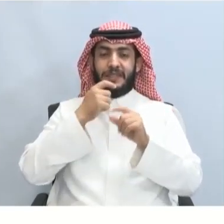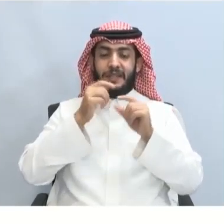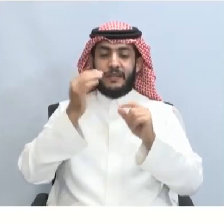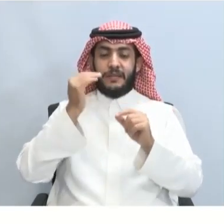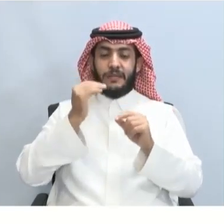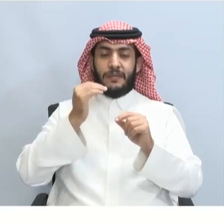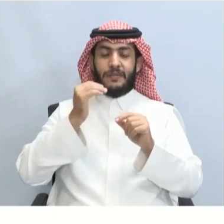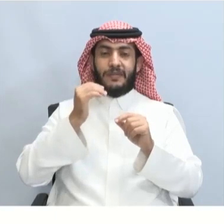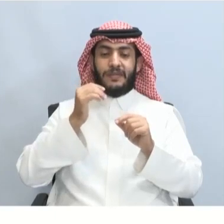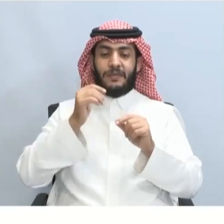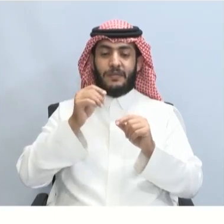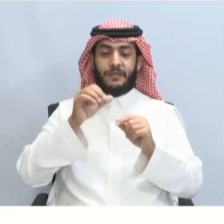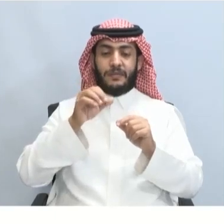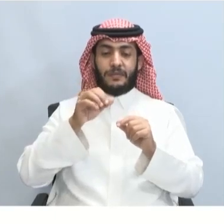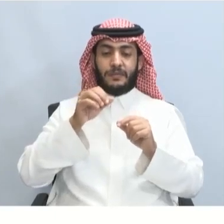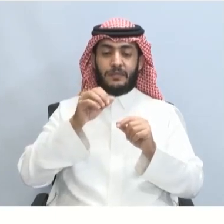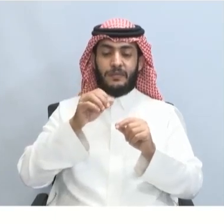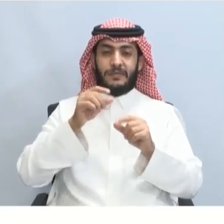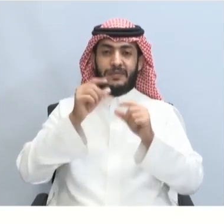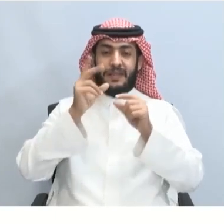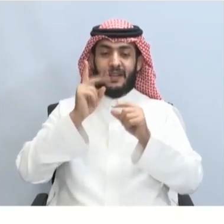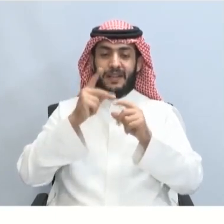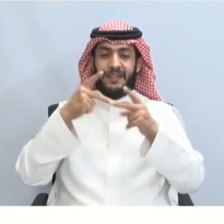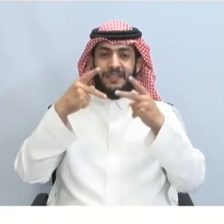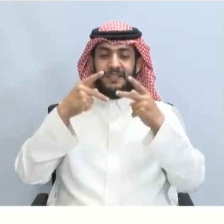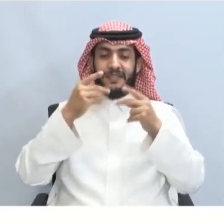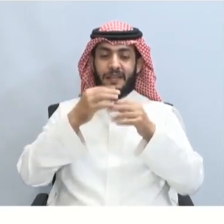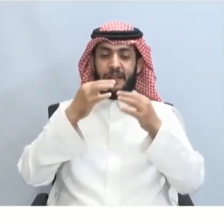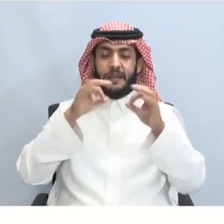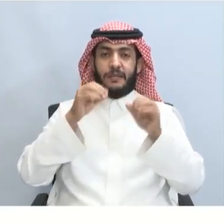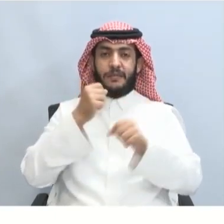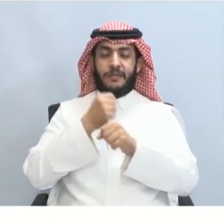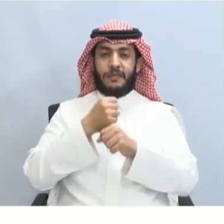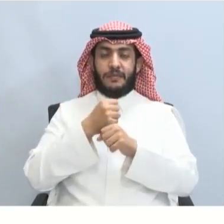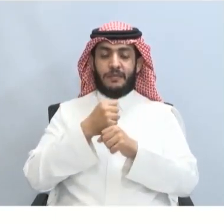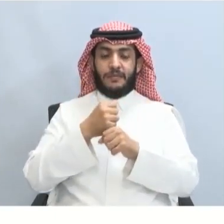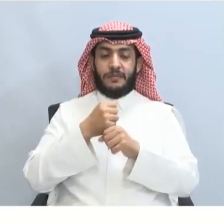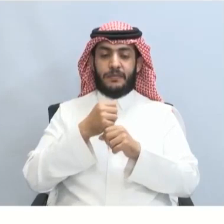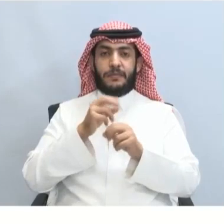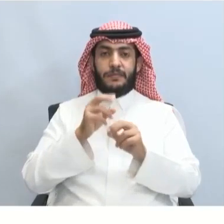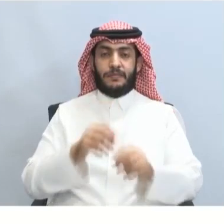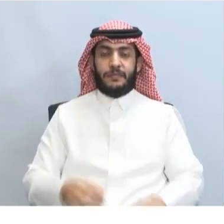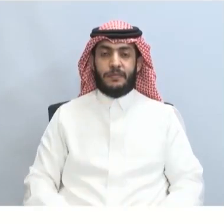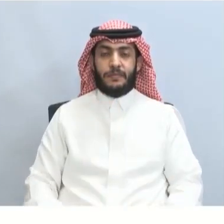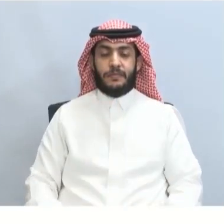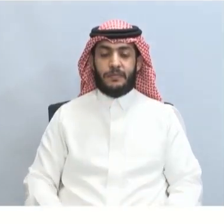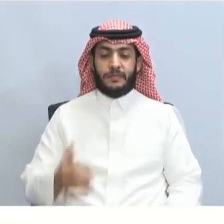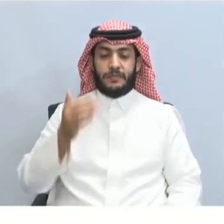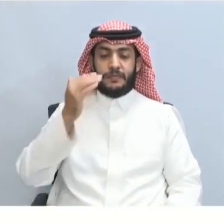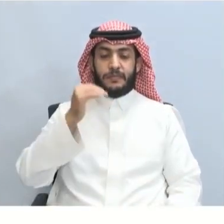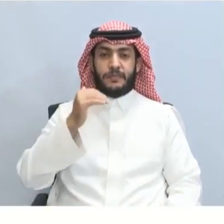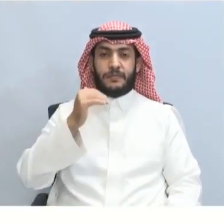ثم لدينا وسم h تي ام ال الحاويه لجميع عناصر اش تي ام ال الاخرى ثم